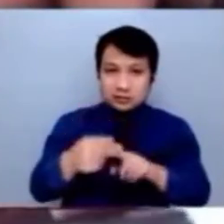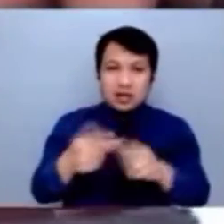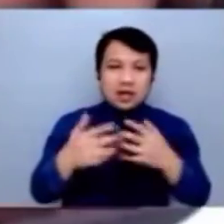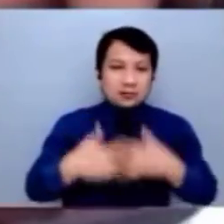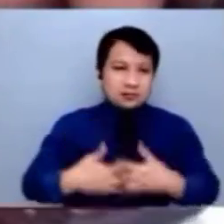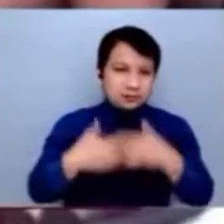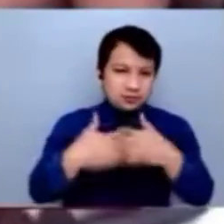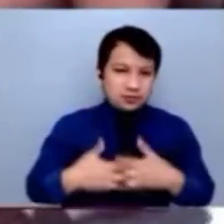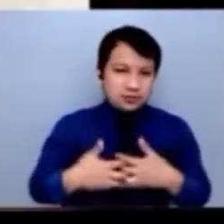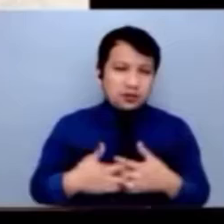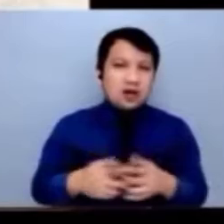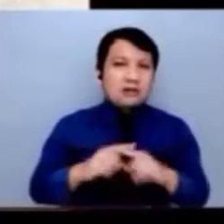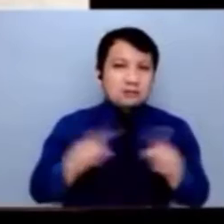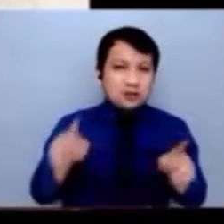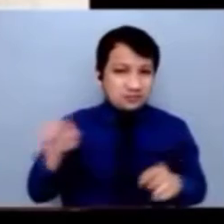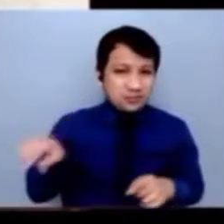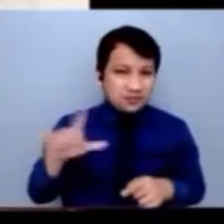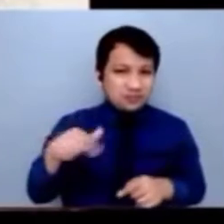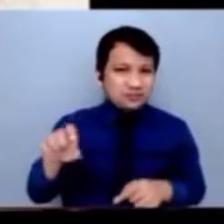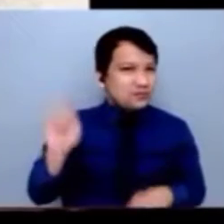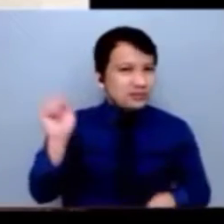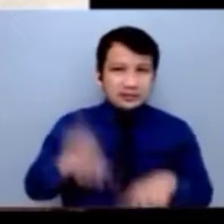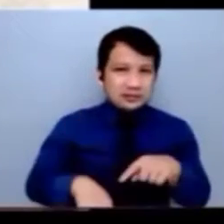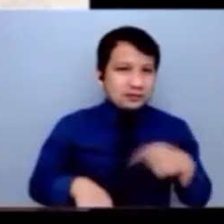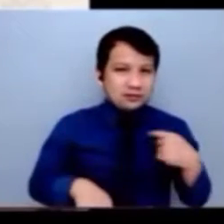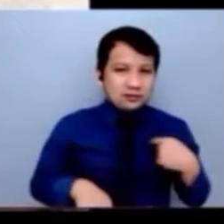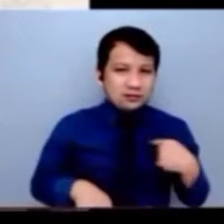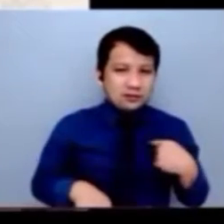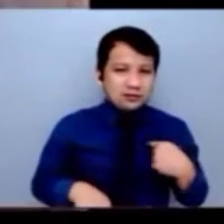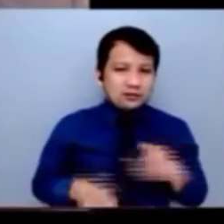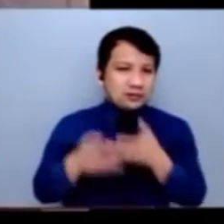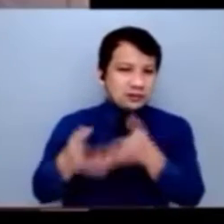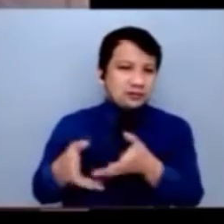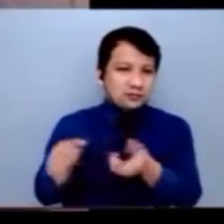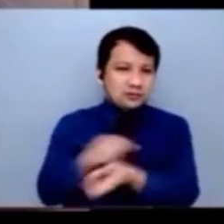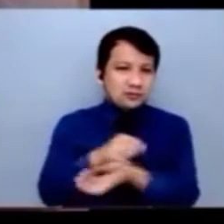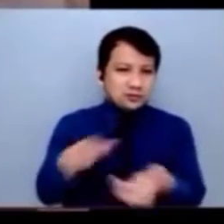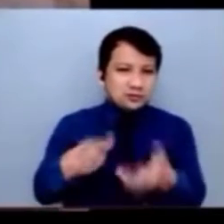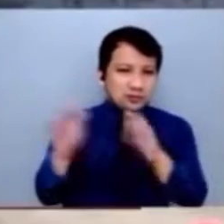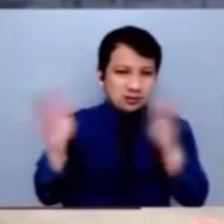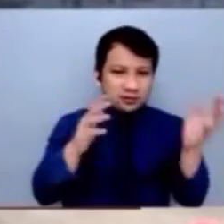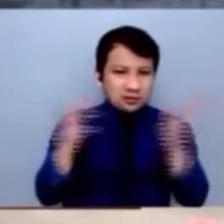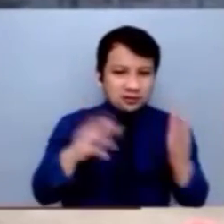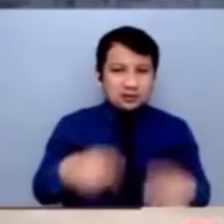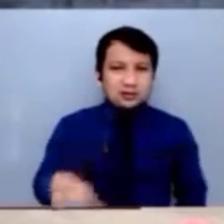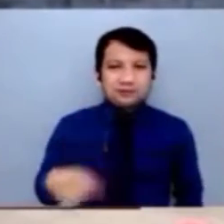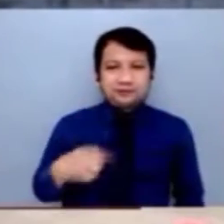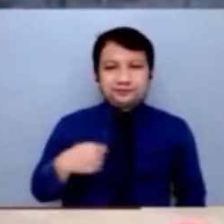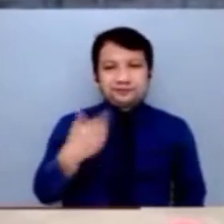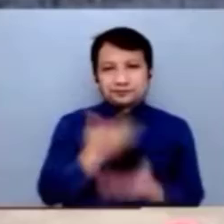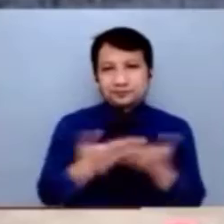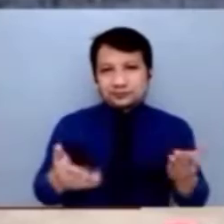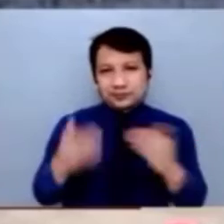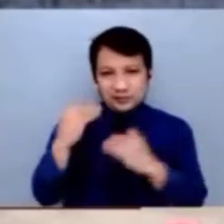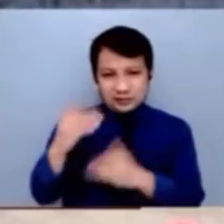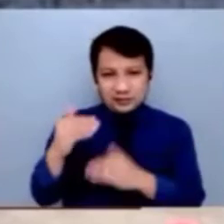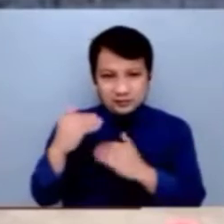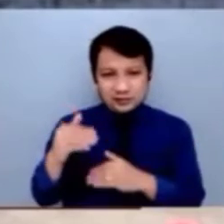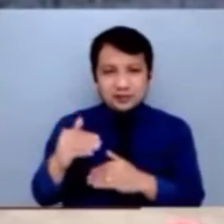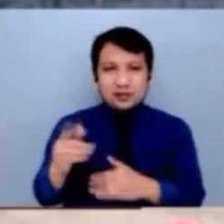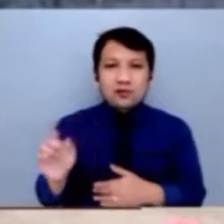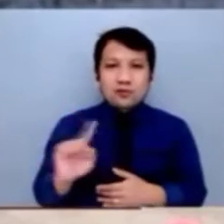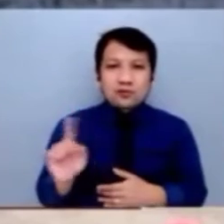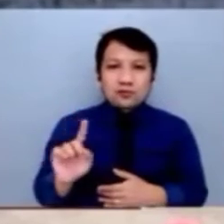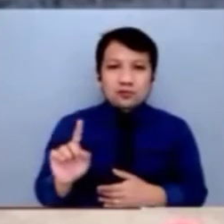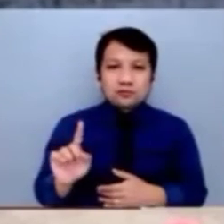pero aminado ang LGU na hindi nila kakayanin ang iniwang pinsala ng bagyo. Our resources are very limited in terms of the